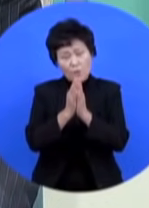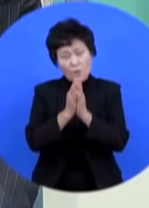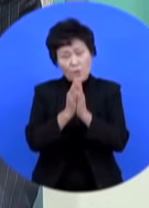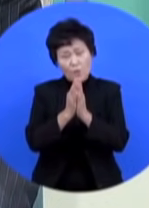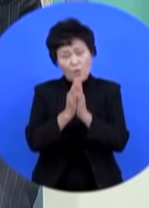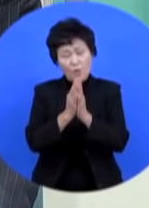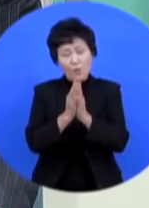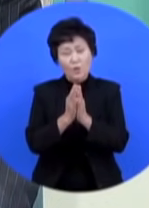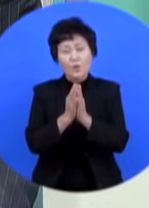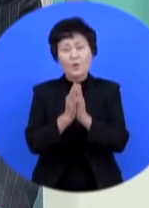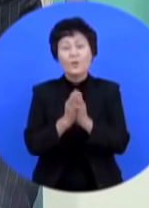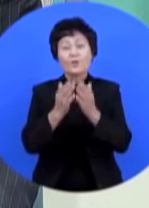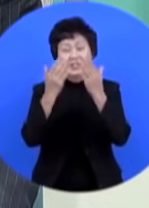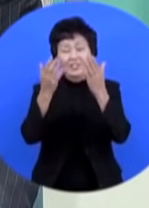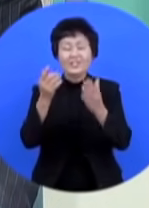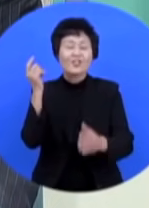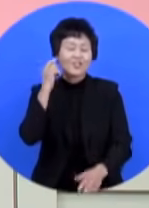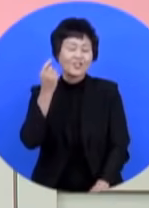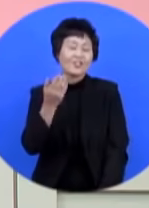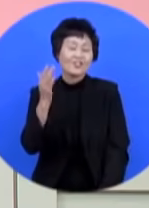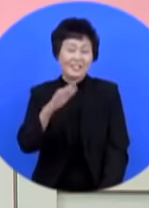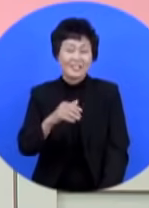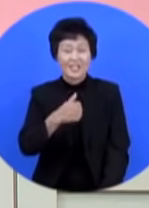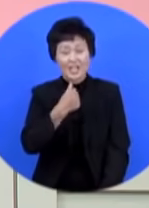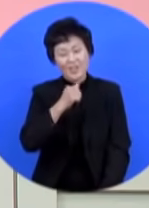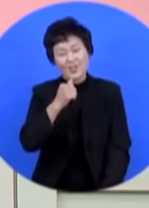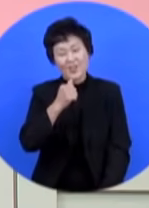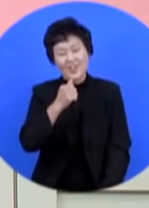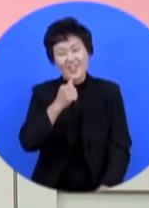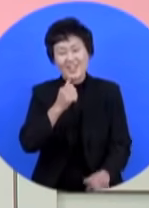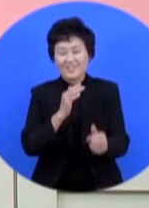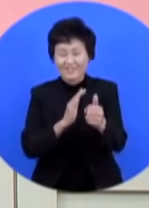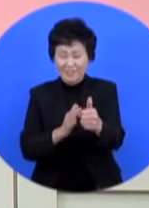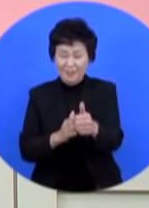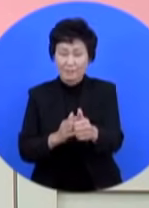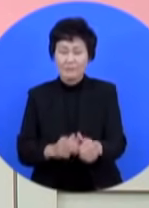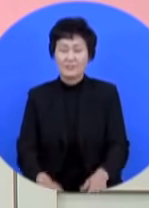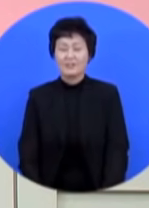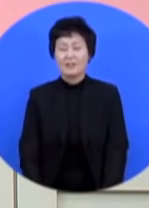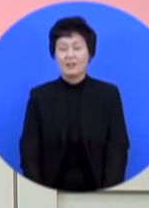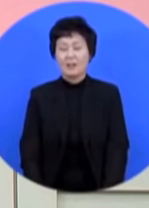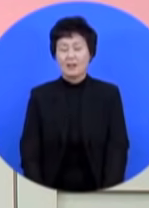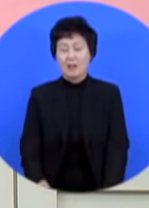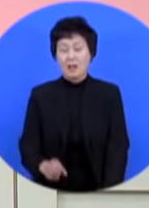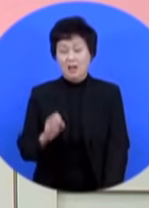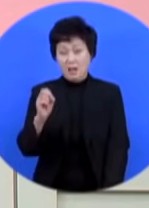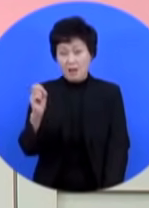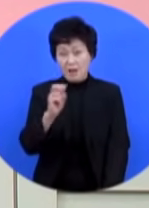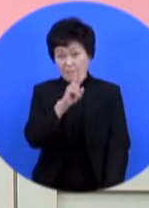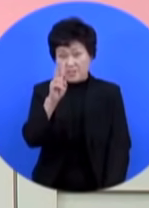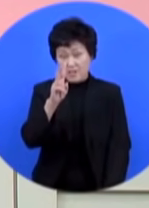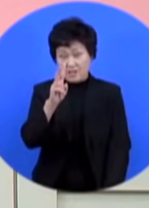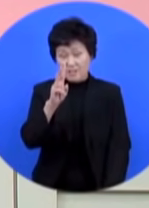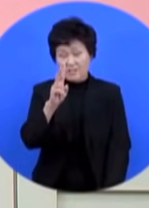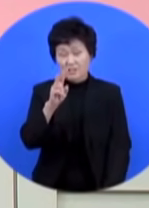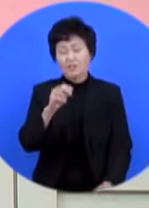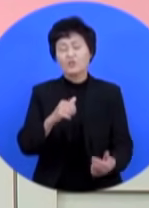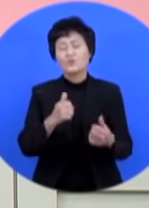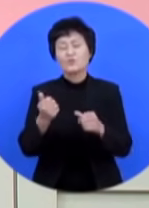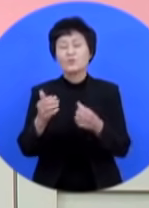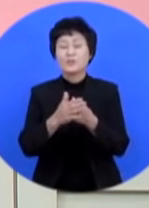좀 해주시겠어요? 너무 갑작스러운 일이기 때문에 미리 준비한 기도는 아니었고요. 제가